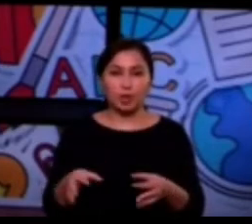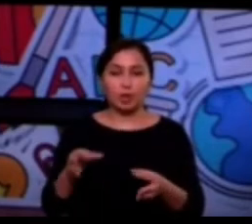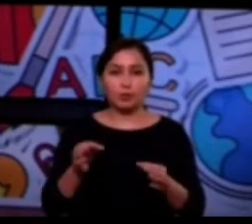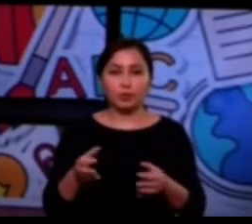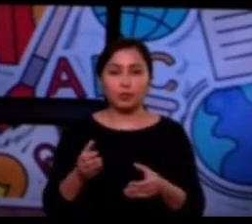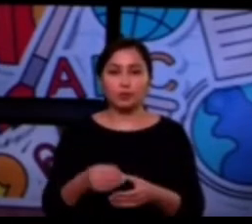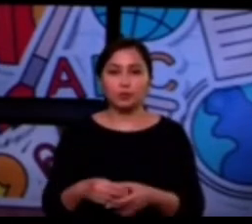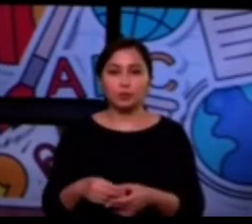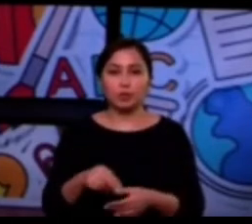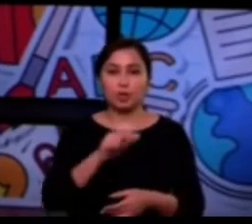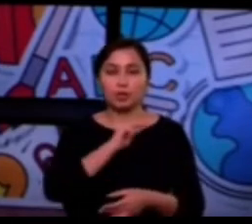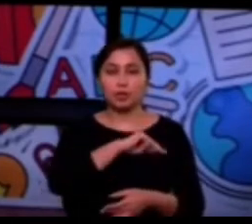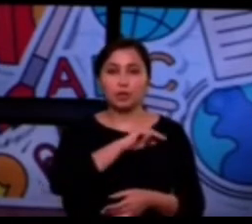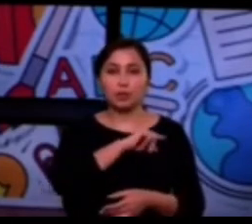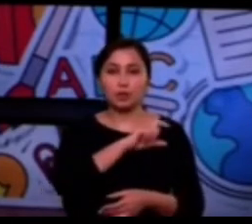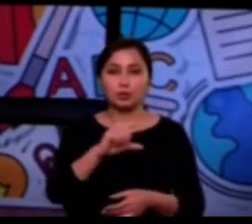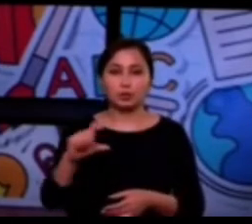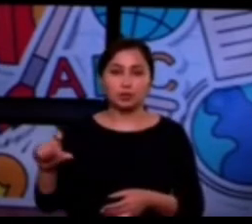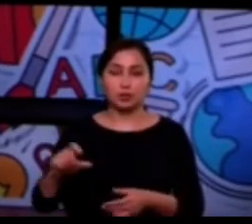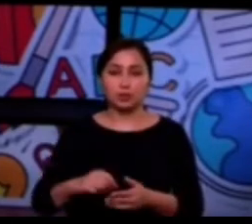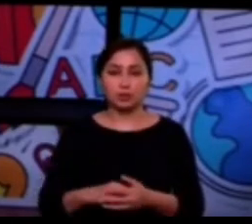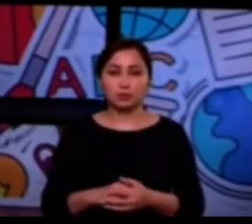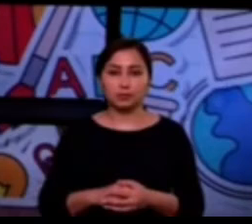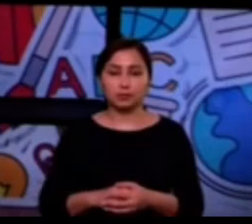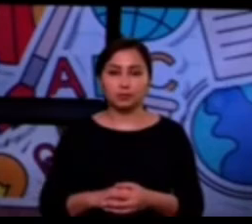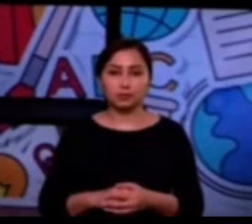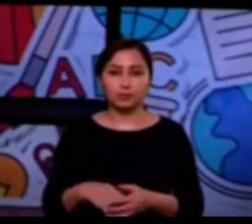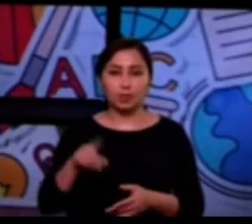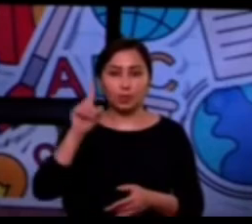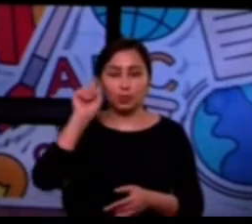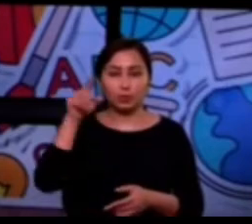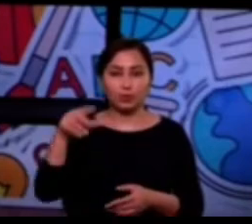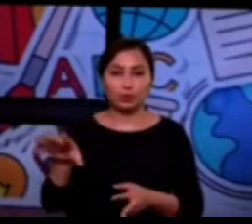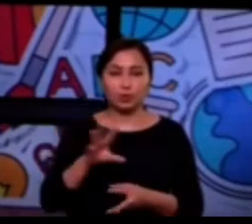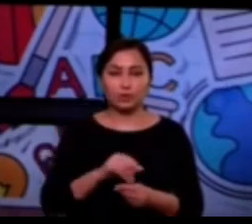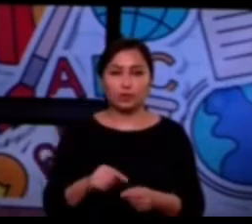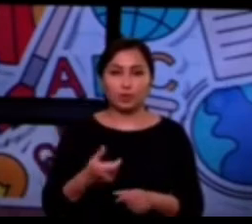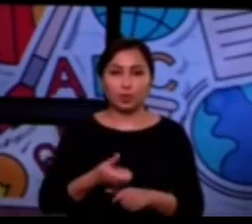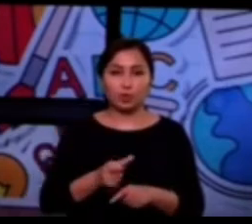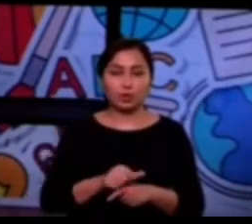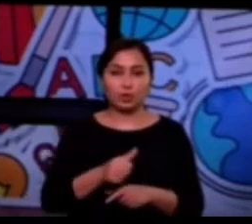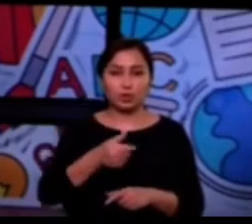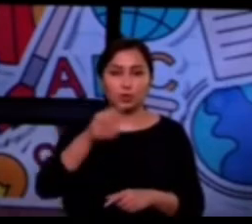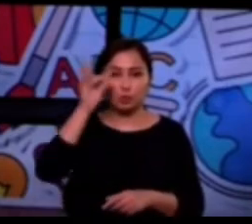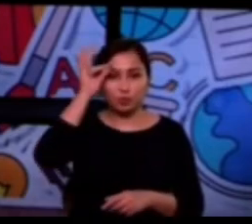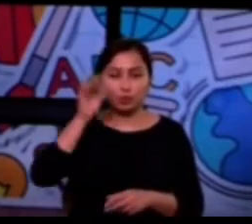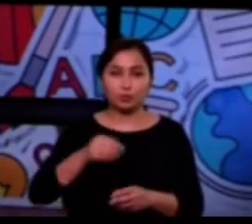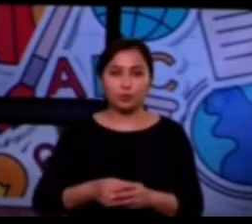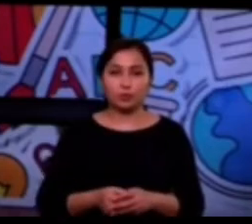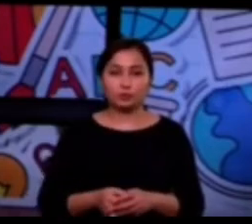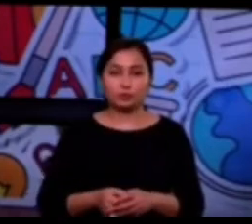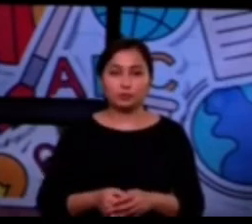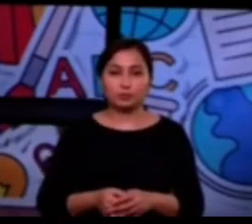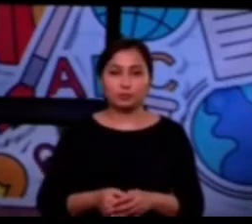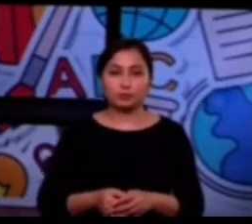будем работать в рабочей строке. Умнички, вы это хорошо запомнили.